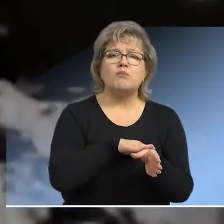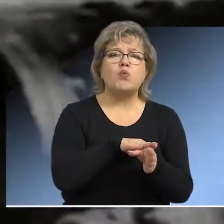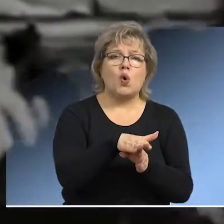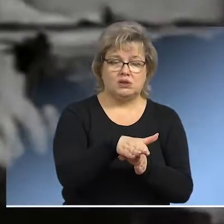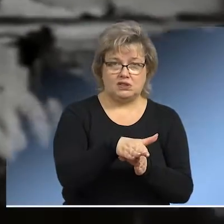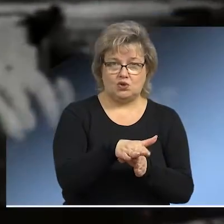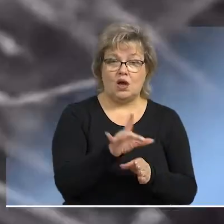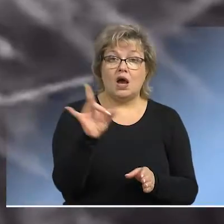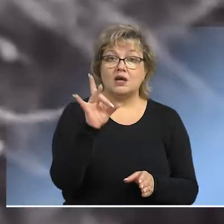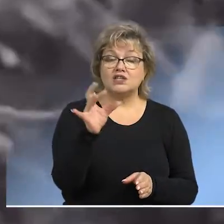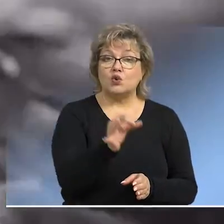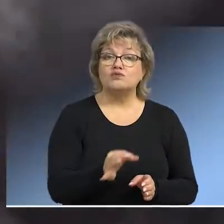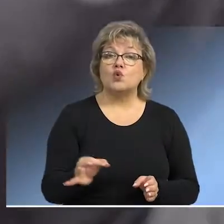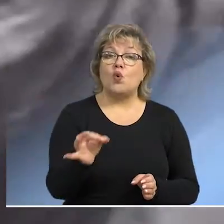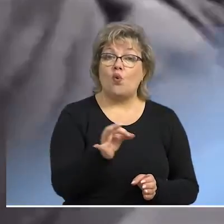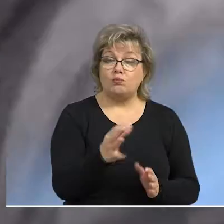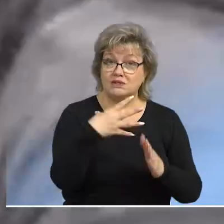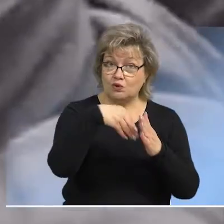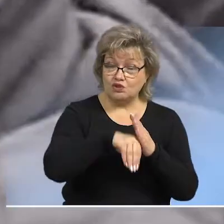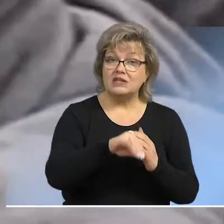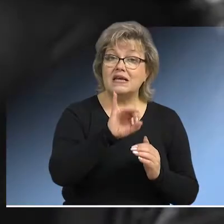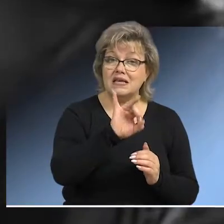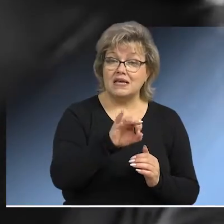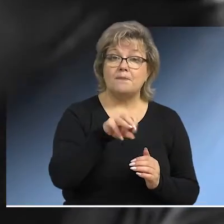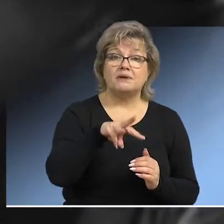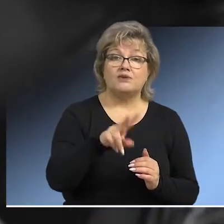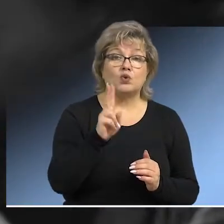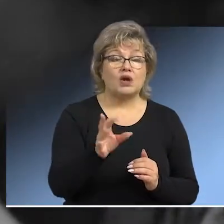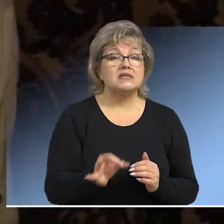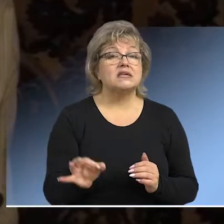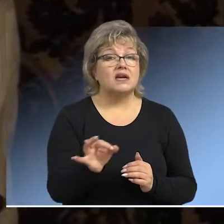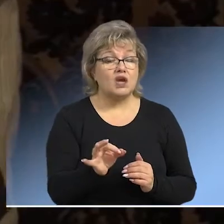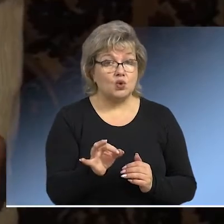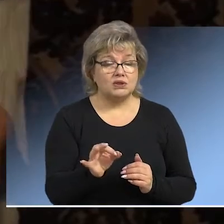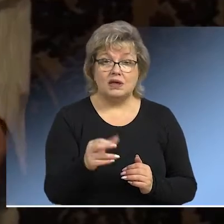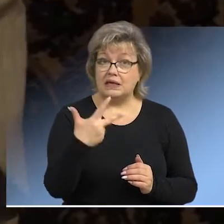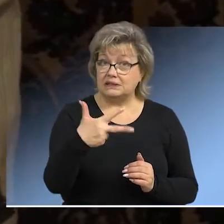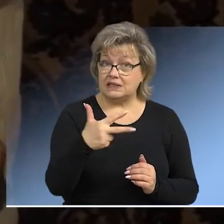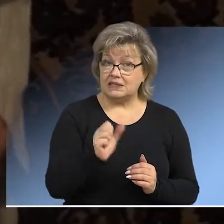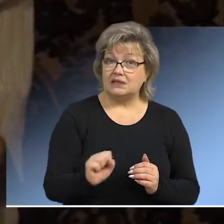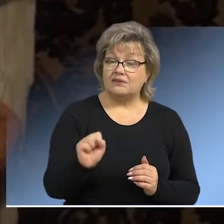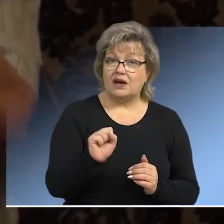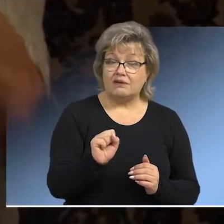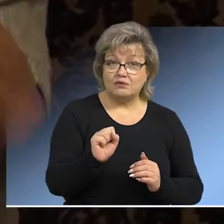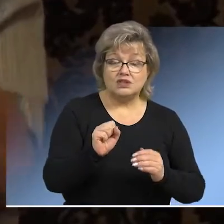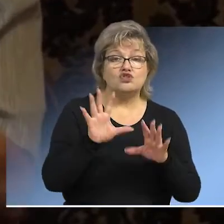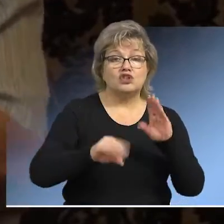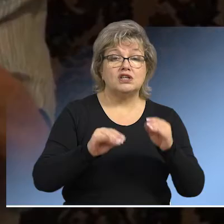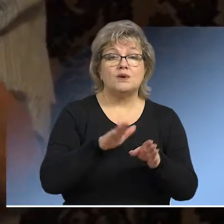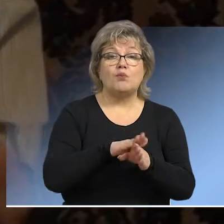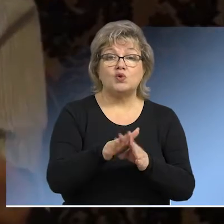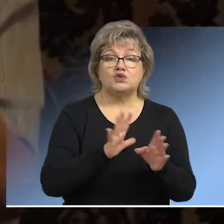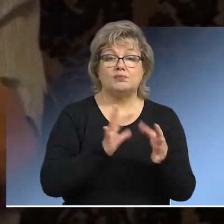полностью Ростовскую область, в том числе и Матвеев-Курганский район. И 30 августа считается